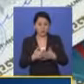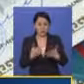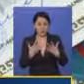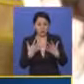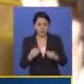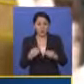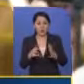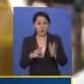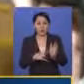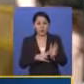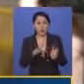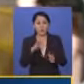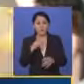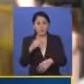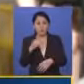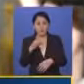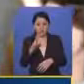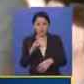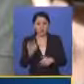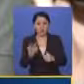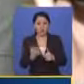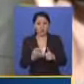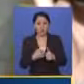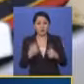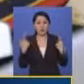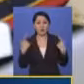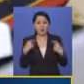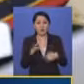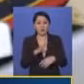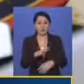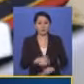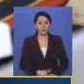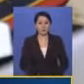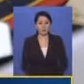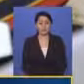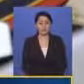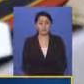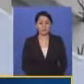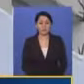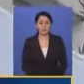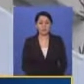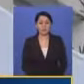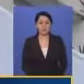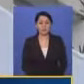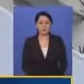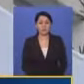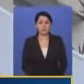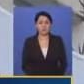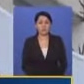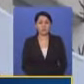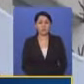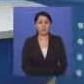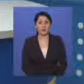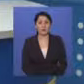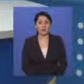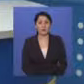8 офицер мен сержант арнайы атаққа ие болды. Майгүл Сейілбек облыстық полиция департаменті баспасөз қызметінің көмегімен